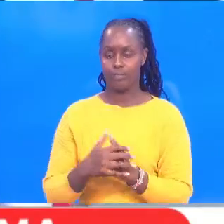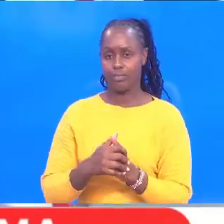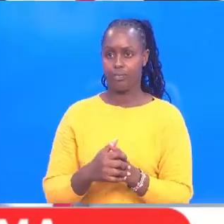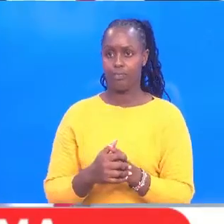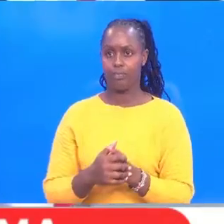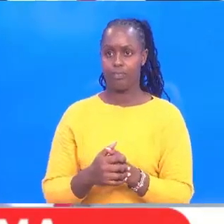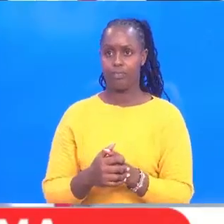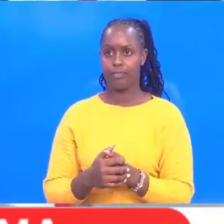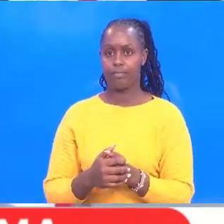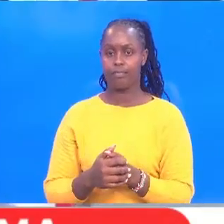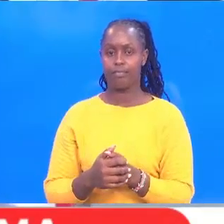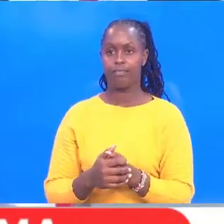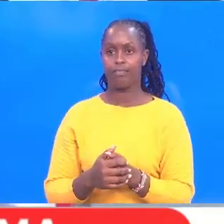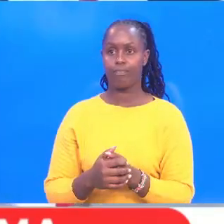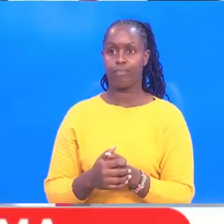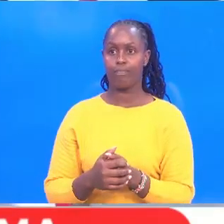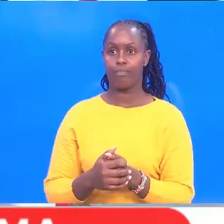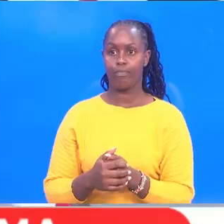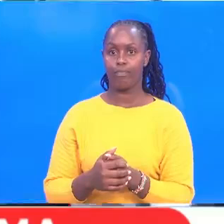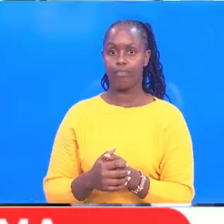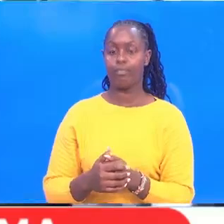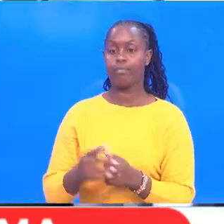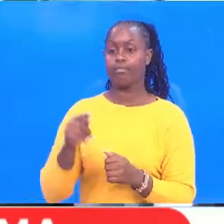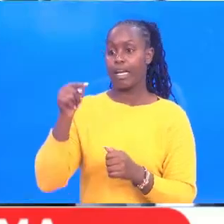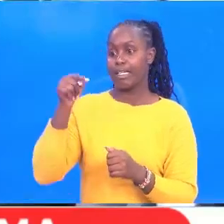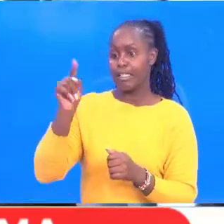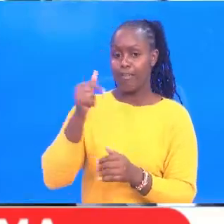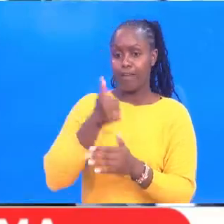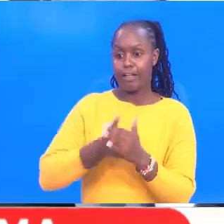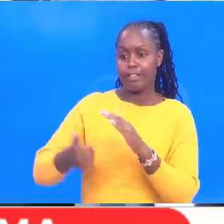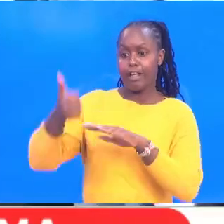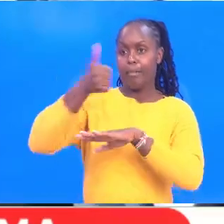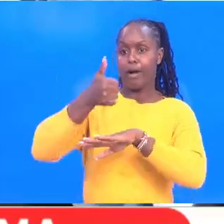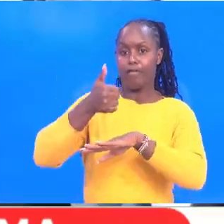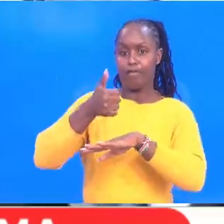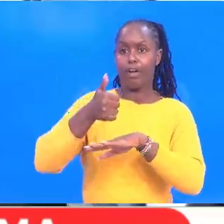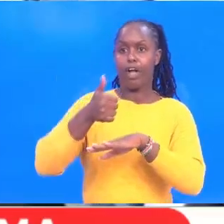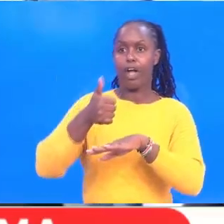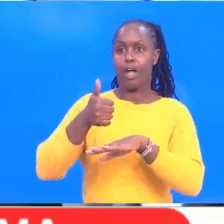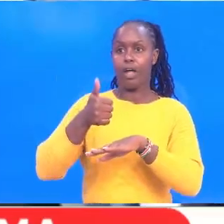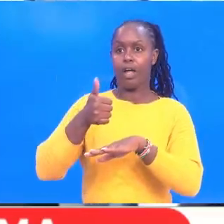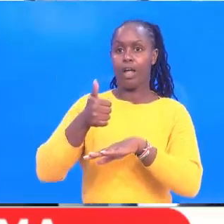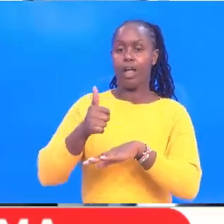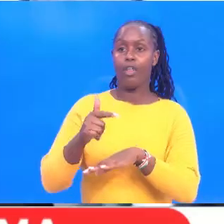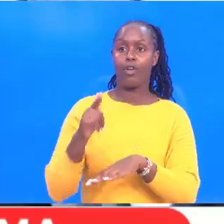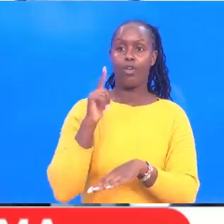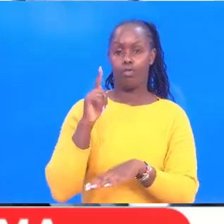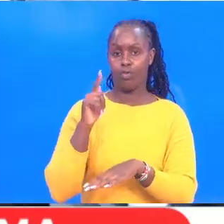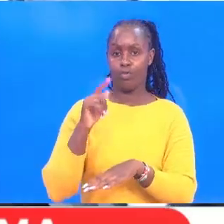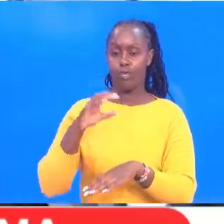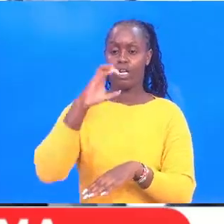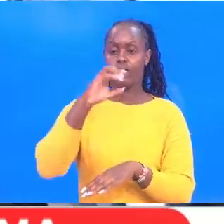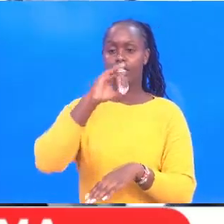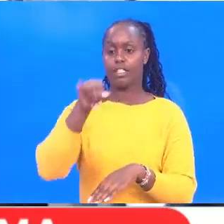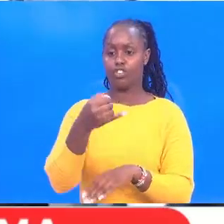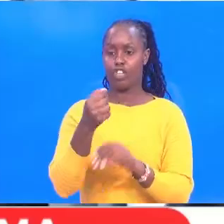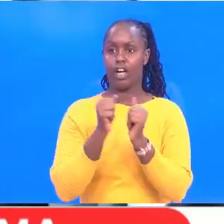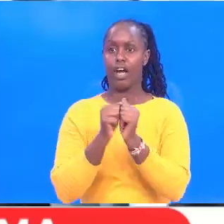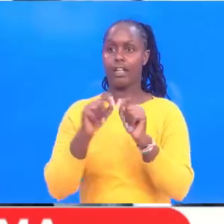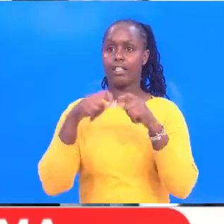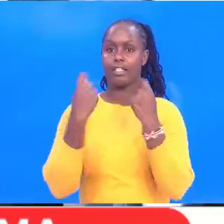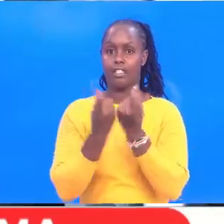that he is above the law. Chief Justice Martha Koome and your team, we want to say as law